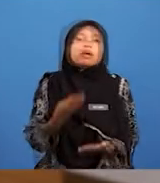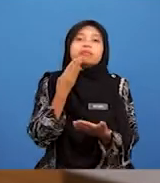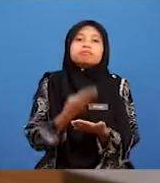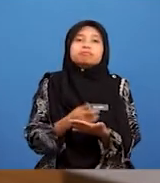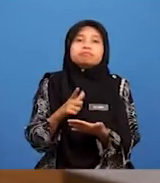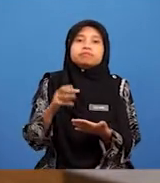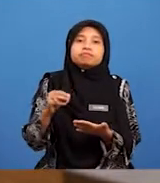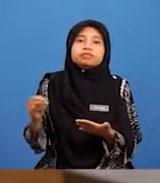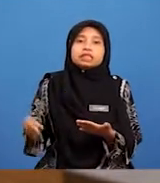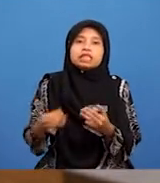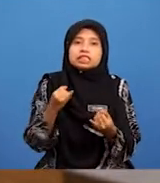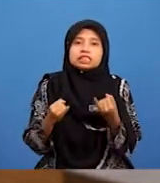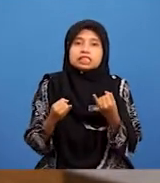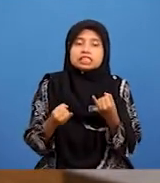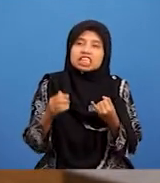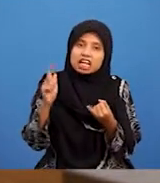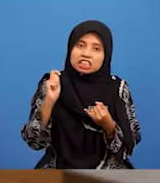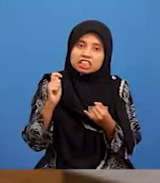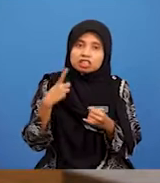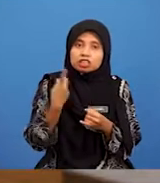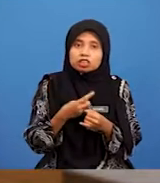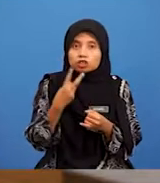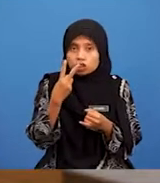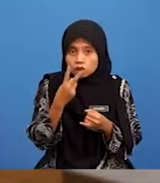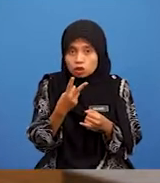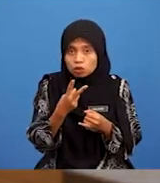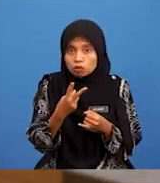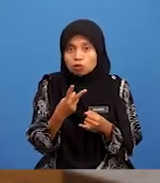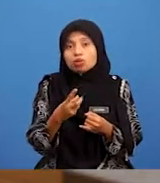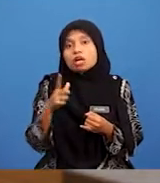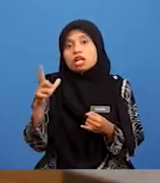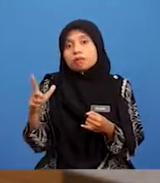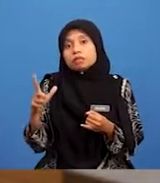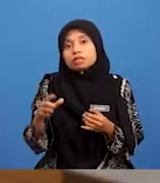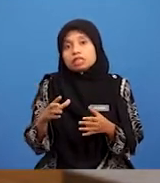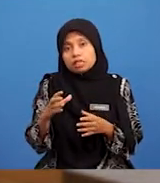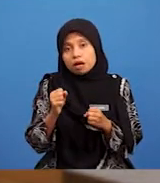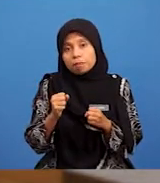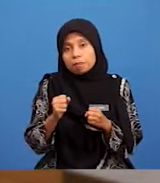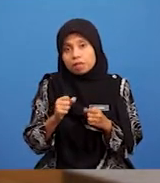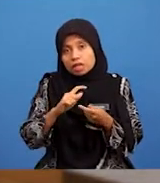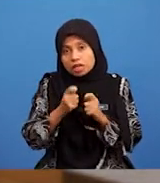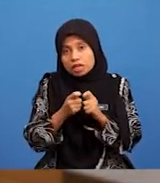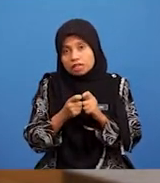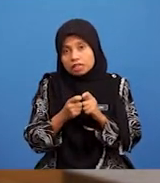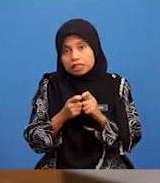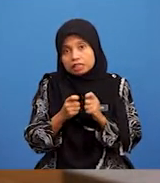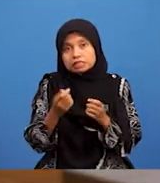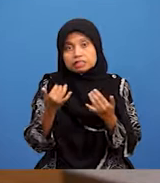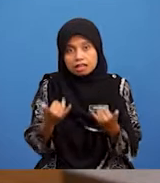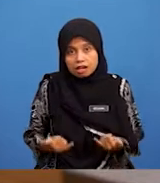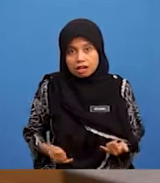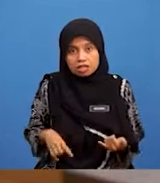Baiklah murid-murid, jika sebentar tadi kita melihat liability diambil alih oleh perkongsi dalam perkongsian,